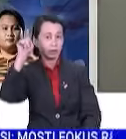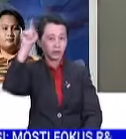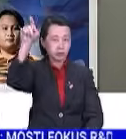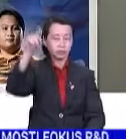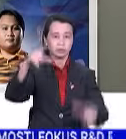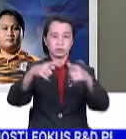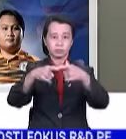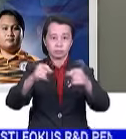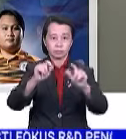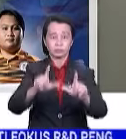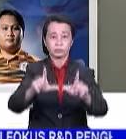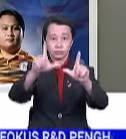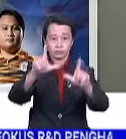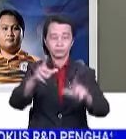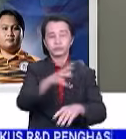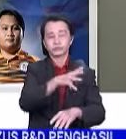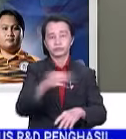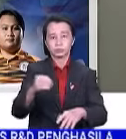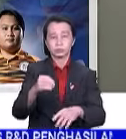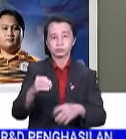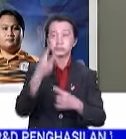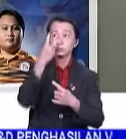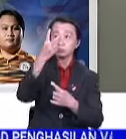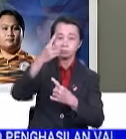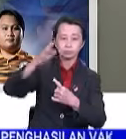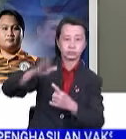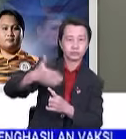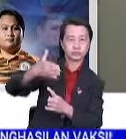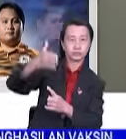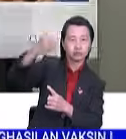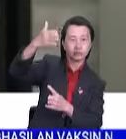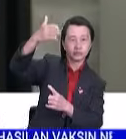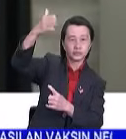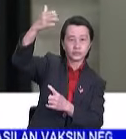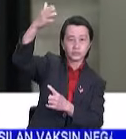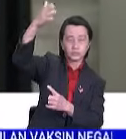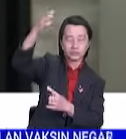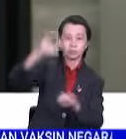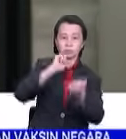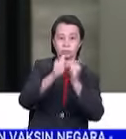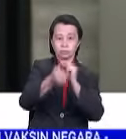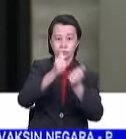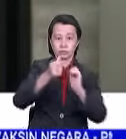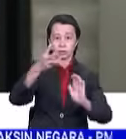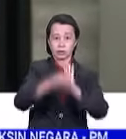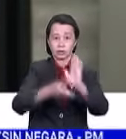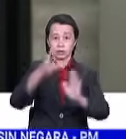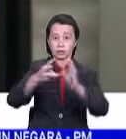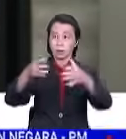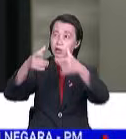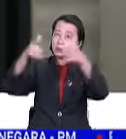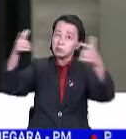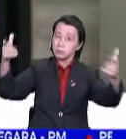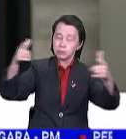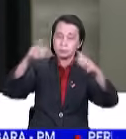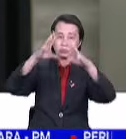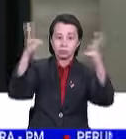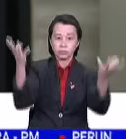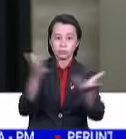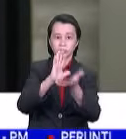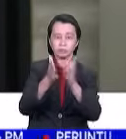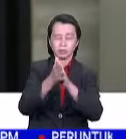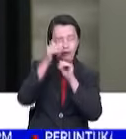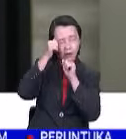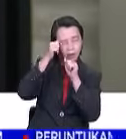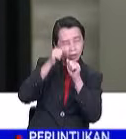bumi Tokyo Jepang Selain itu pemandangan bendera jalur Gemilang yang berkibar Rudi teman Sasuke para terbesar di dunia turut menjadi